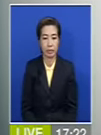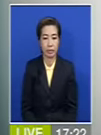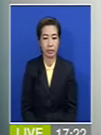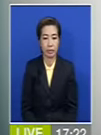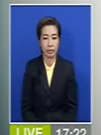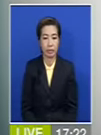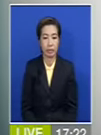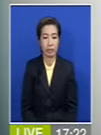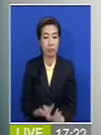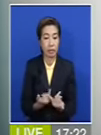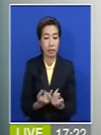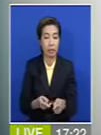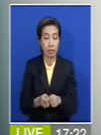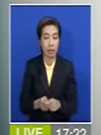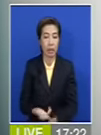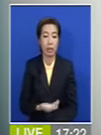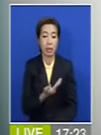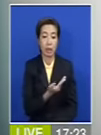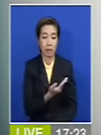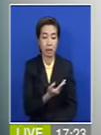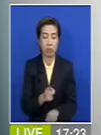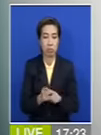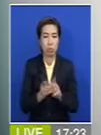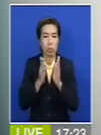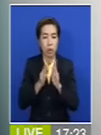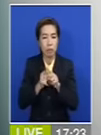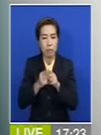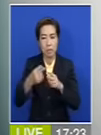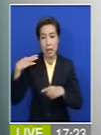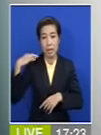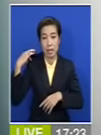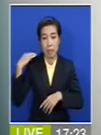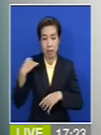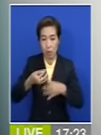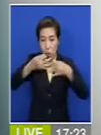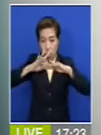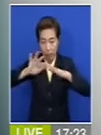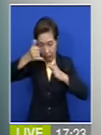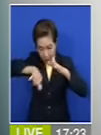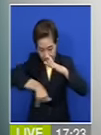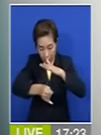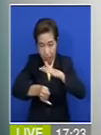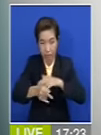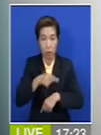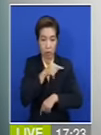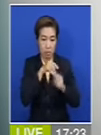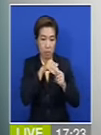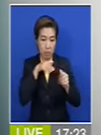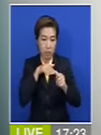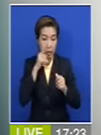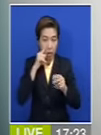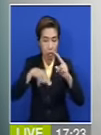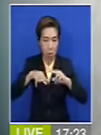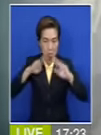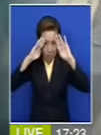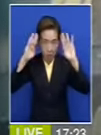สถานการณ์ขยะ อาชิตสิทธิชัยผู้ควบคุมนักดำน้ำอาสาเก็บขยะใต้ทะเลและมีประสบการณ์ดำน้ำมากกว่า10ปี